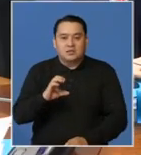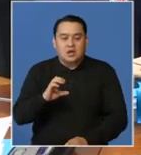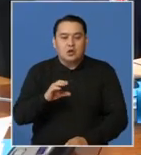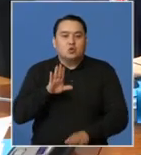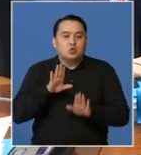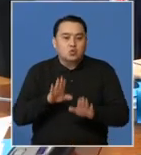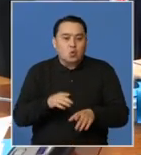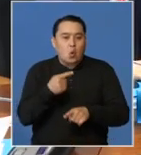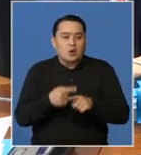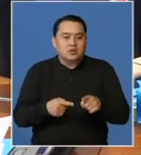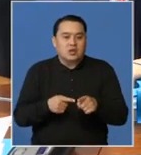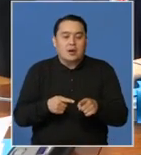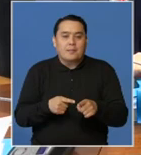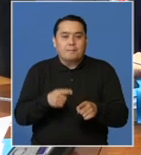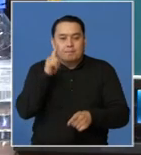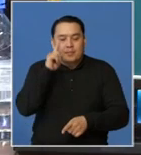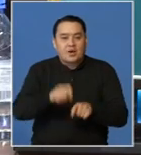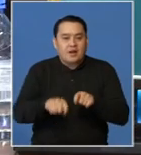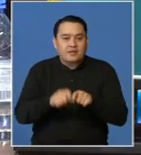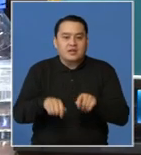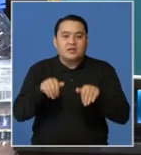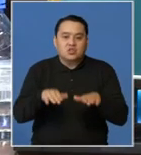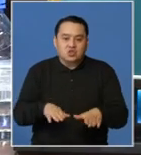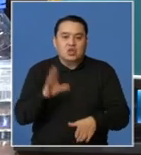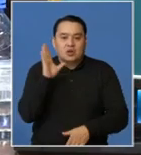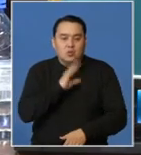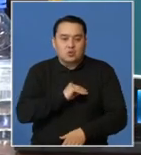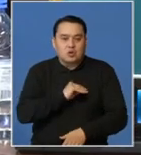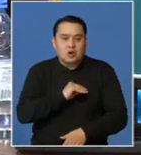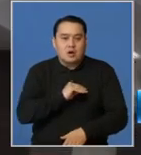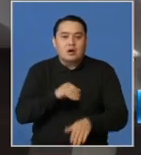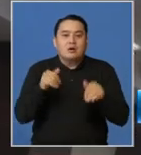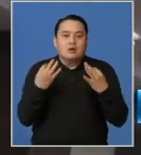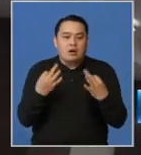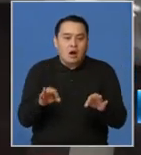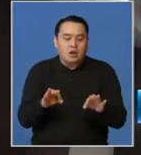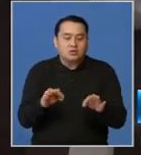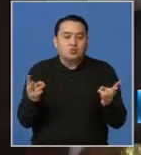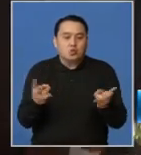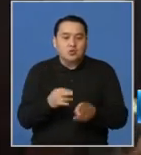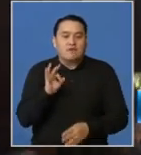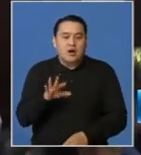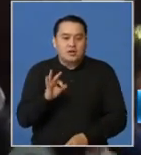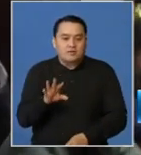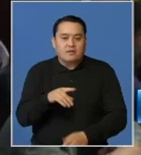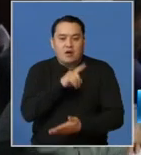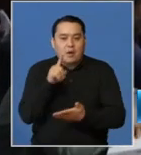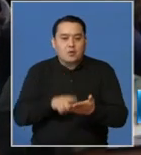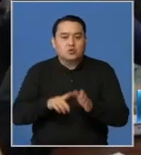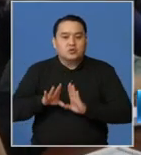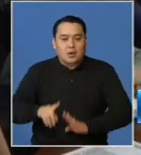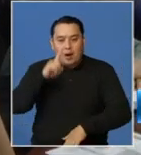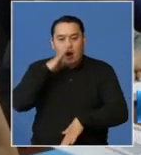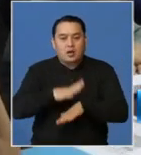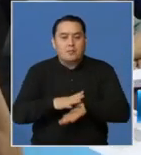Только узел учета не прошел метрологию, но проблема решаема, говорят они. Хотя разрешиться она должна была еще в октябре. На вопрос о акима